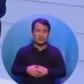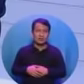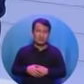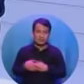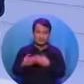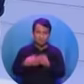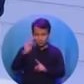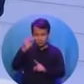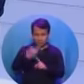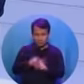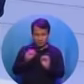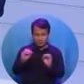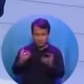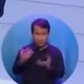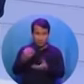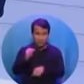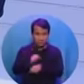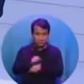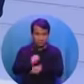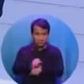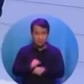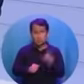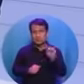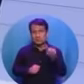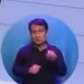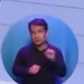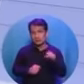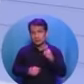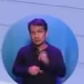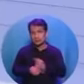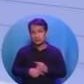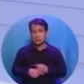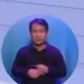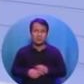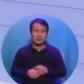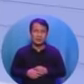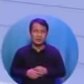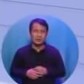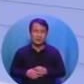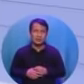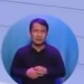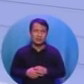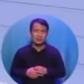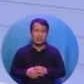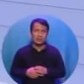po? 2 months na kayo walang work? Si Peggy po. Ano po?